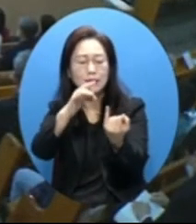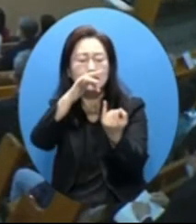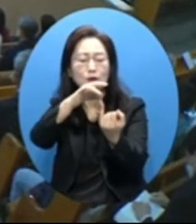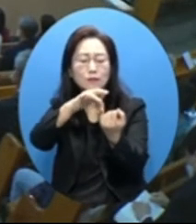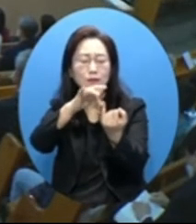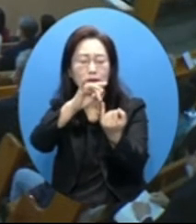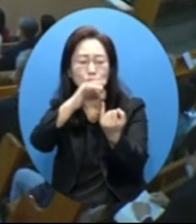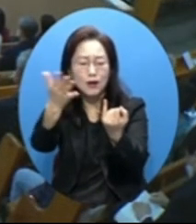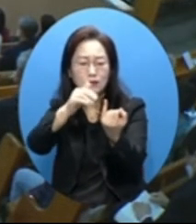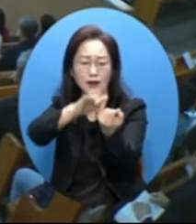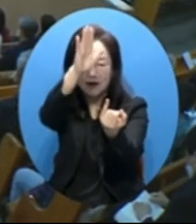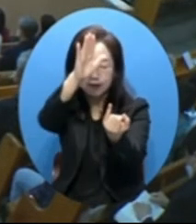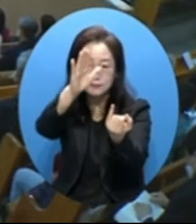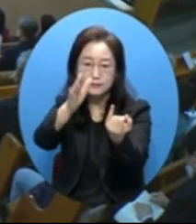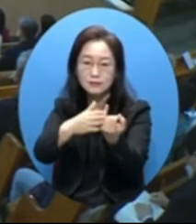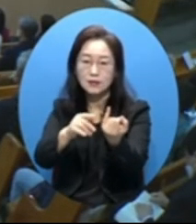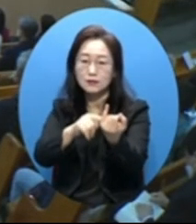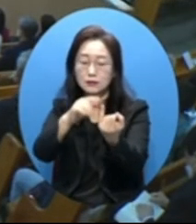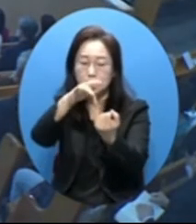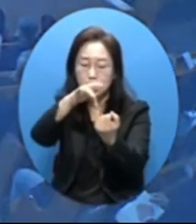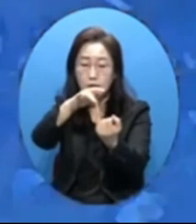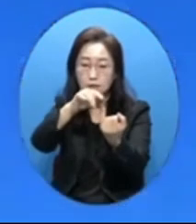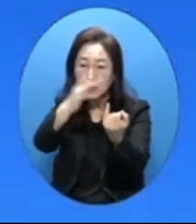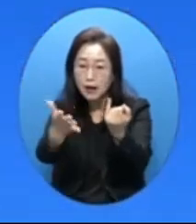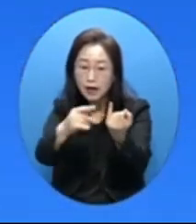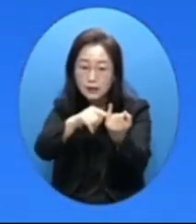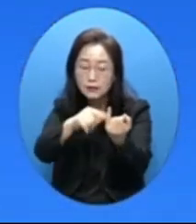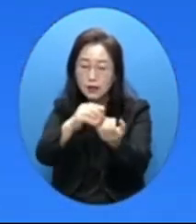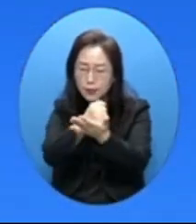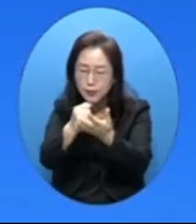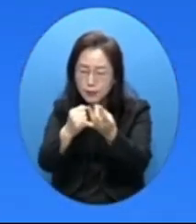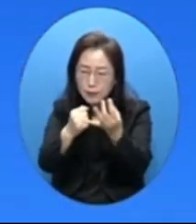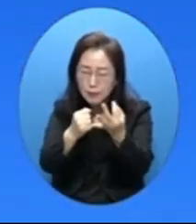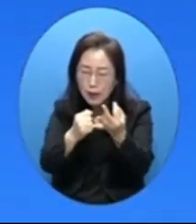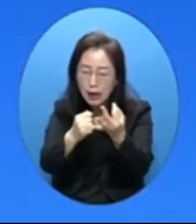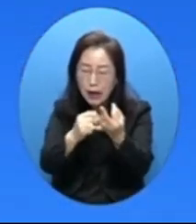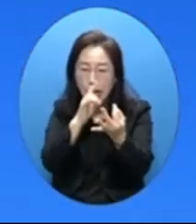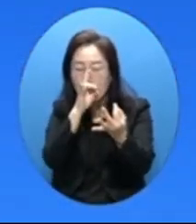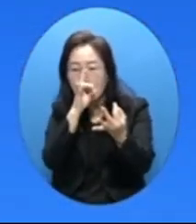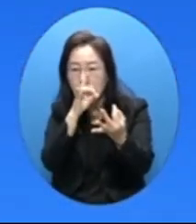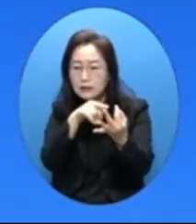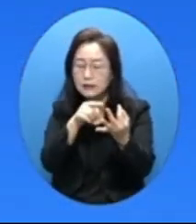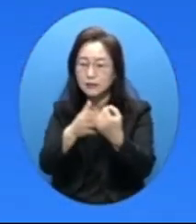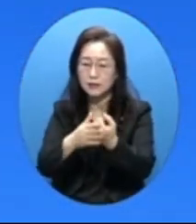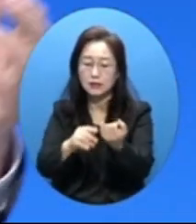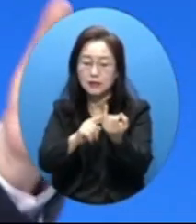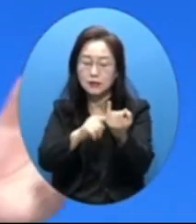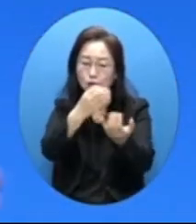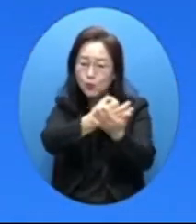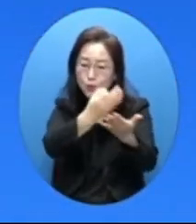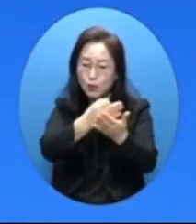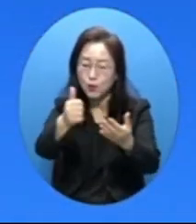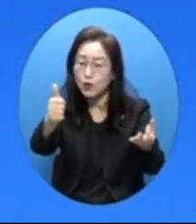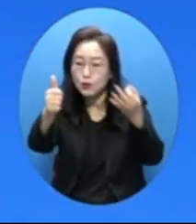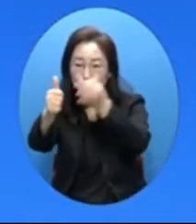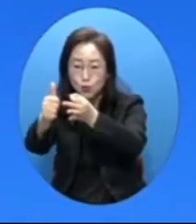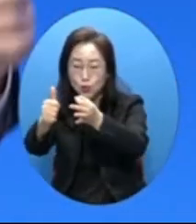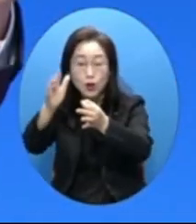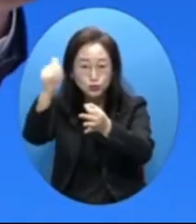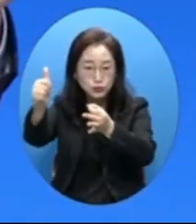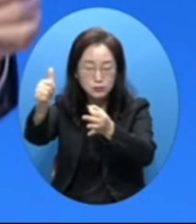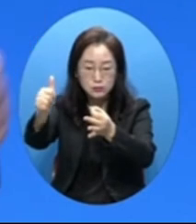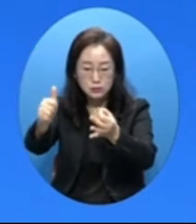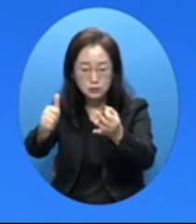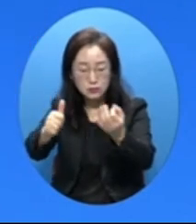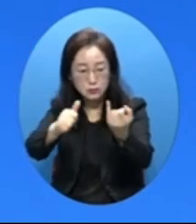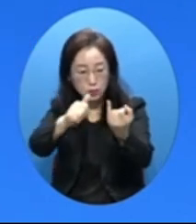쫓아버리니까이 아이가 더 이상 점을 칠 수 없게 되었습니다 그러니까이 아이를 들어서 돈을 벌던 주인들이 화가 나가지고이